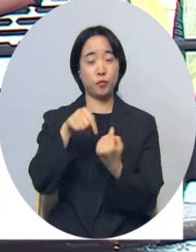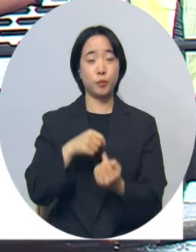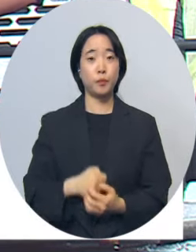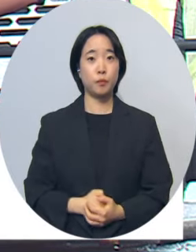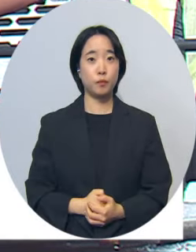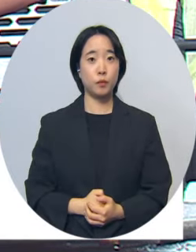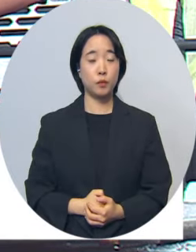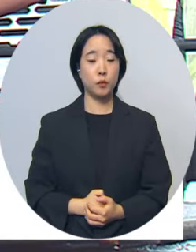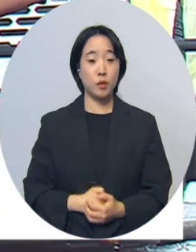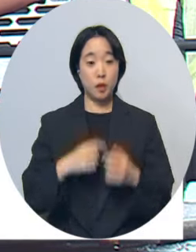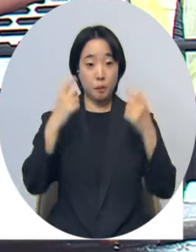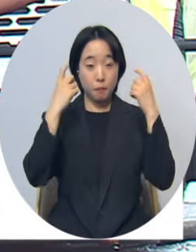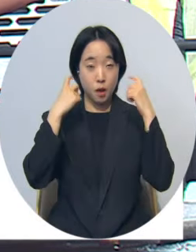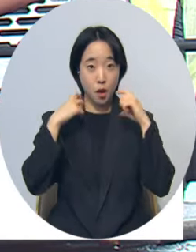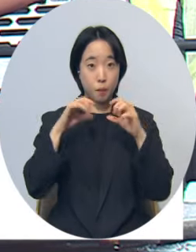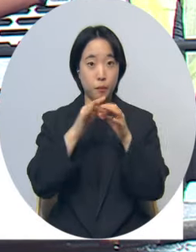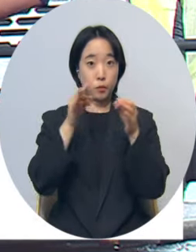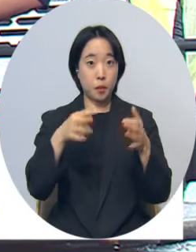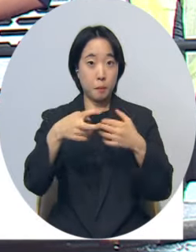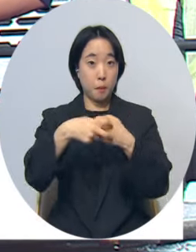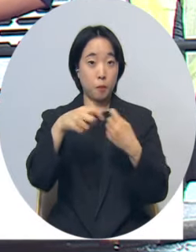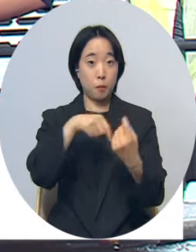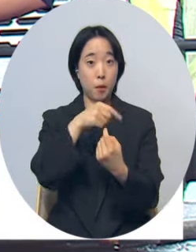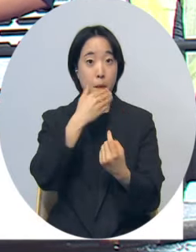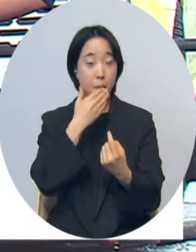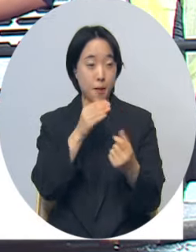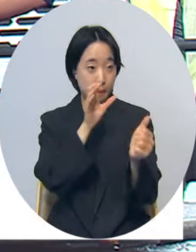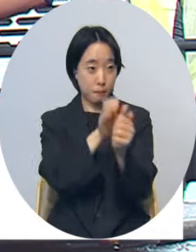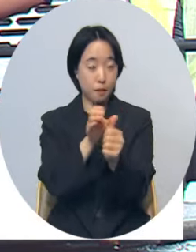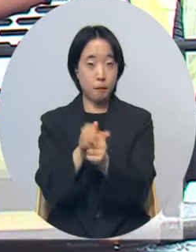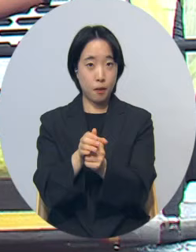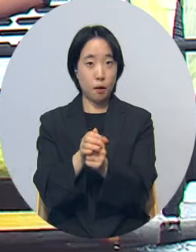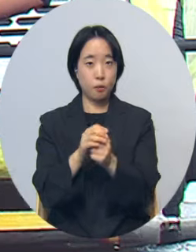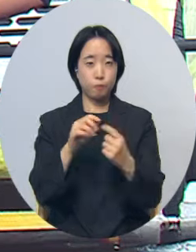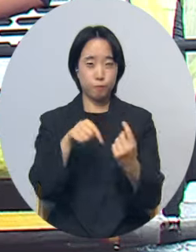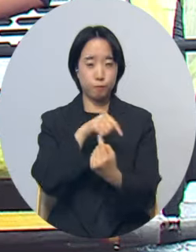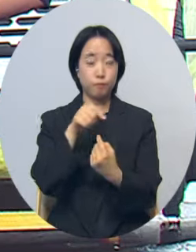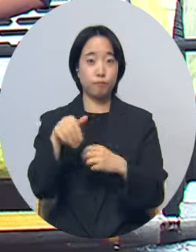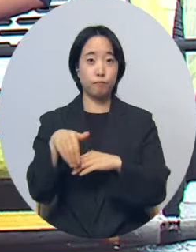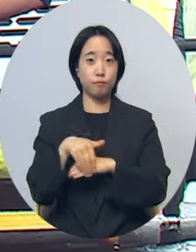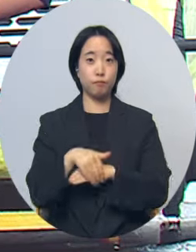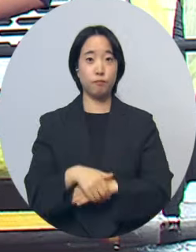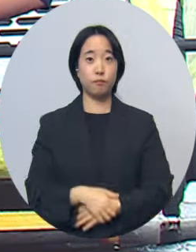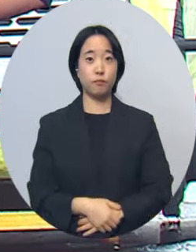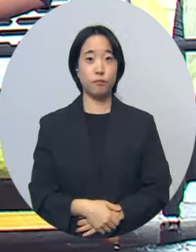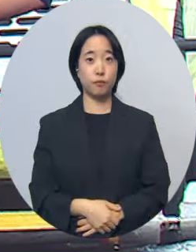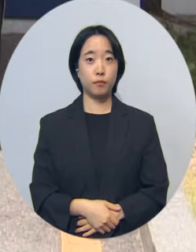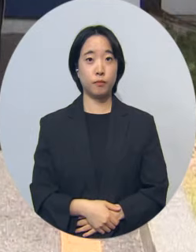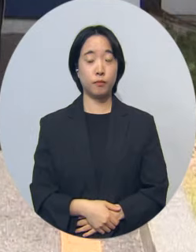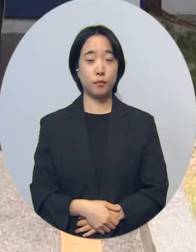운영해 환자 불편을 최소화한다는 방침입니다. 김경호 기자입니다.